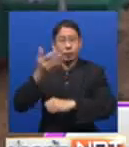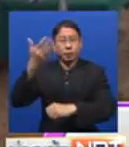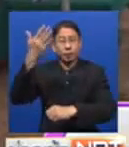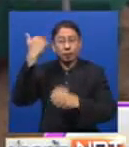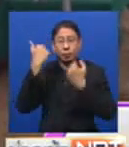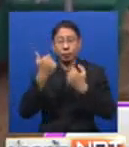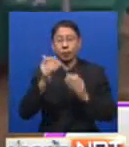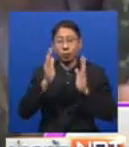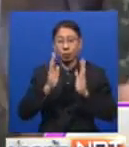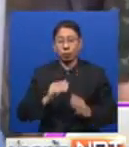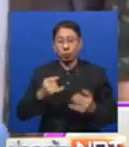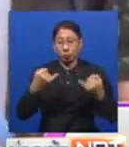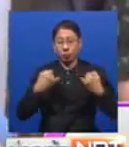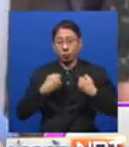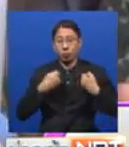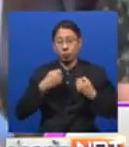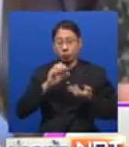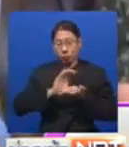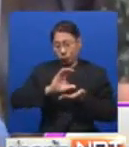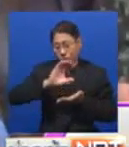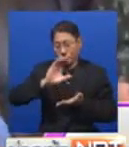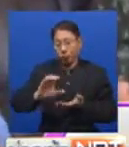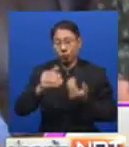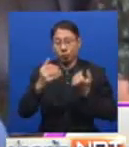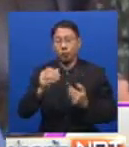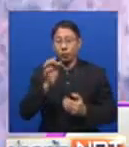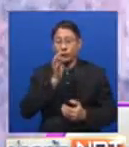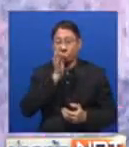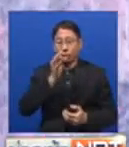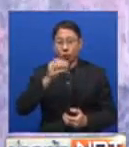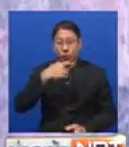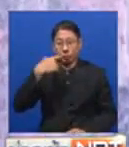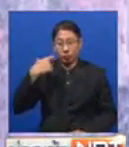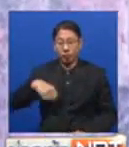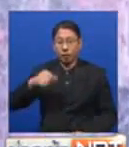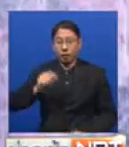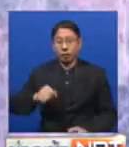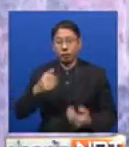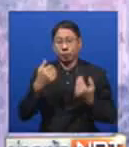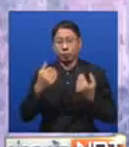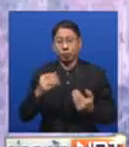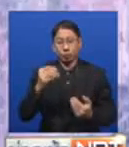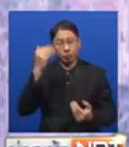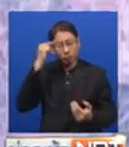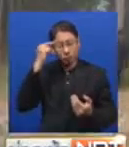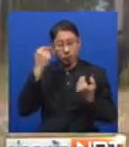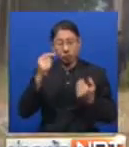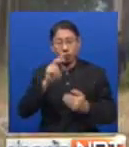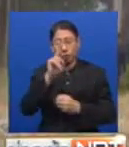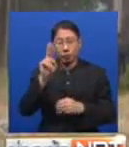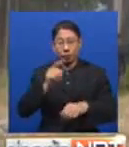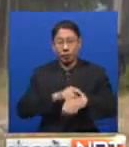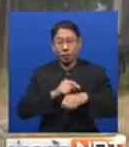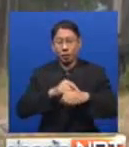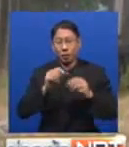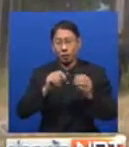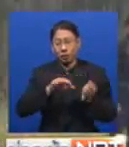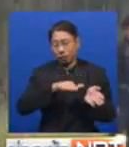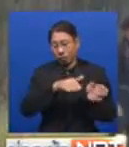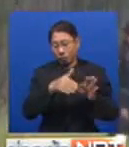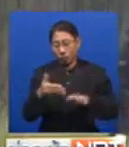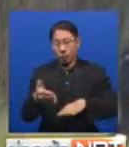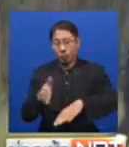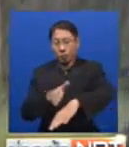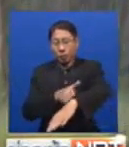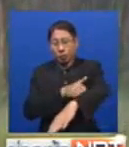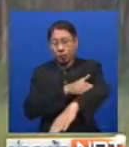เป็นของนายทุนที่เคยไปร้องต่อศาลปกครองแต่ปรากฏว่าศาลยกฟ้องนะคะแล้วก็ใช้เวลายาวนานจนผู้ที่ครอบครอง